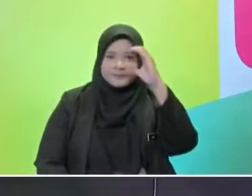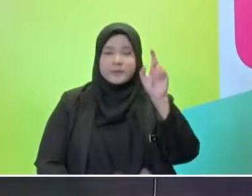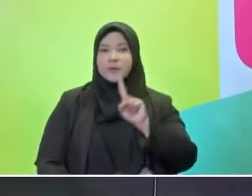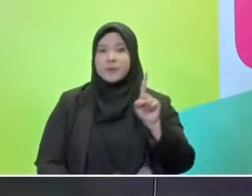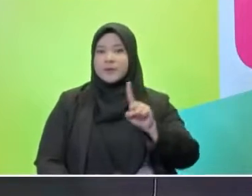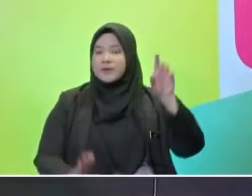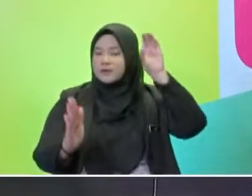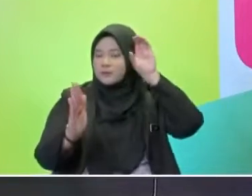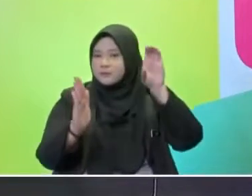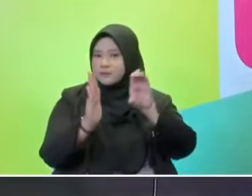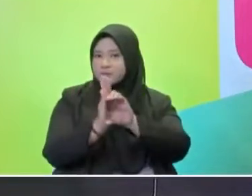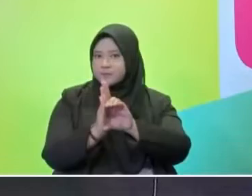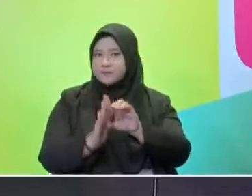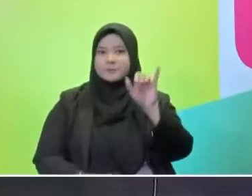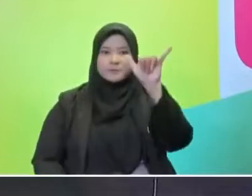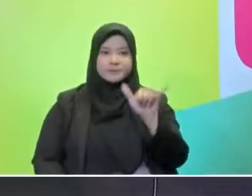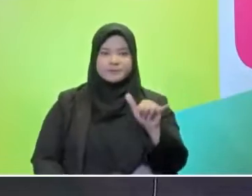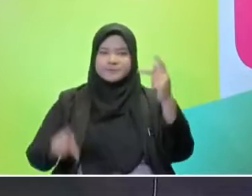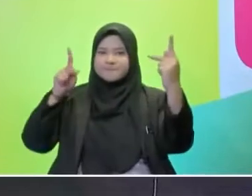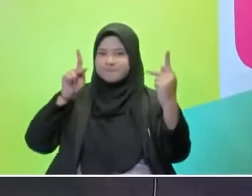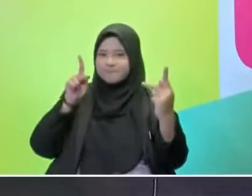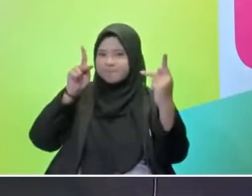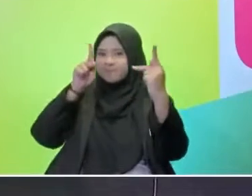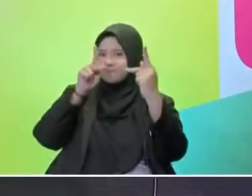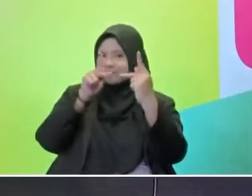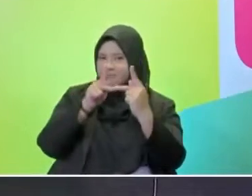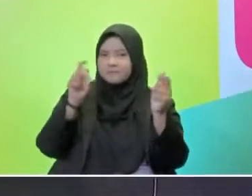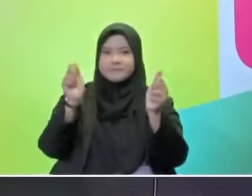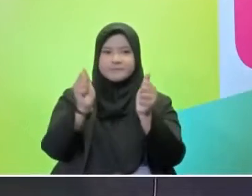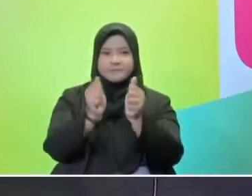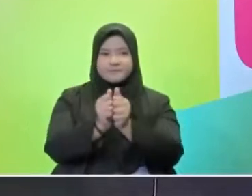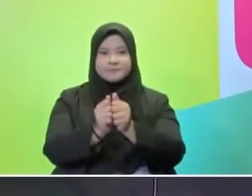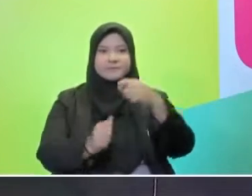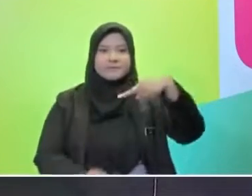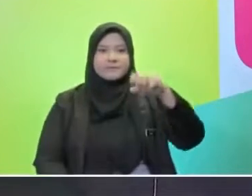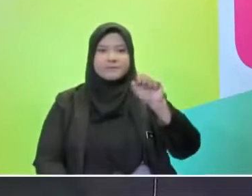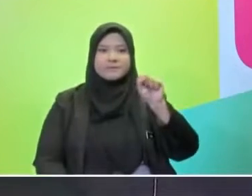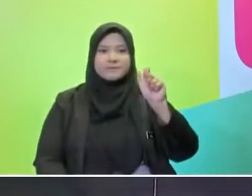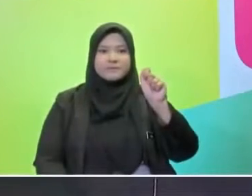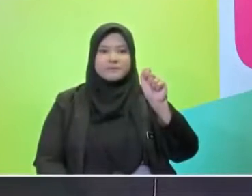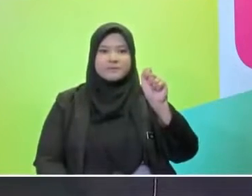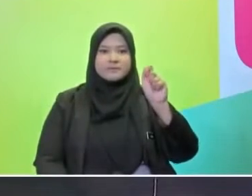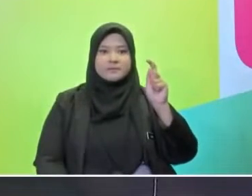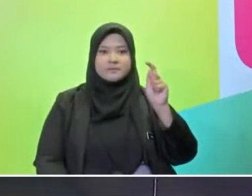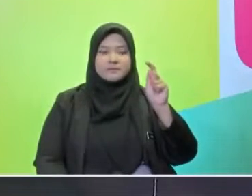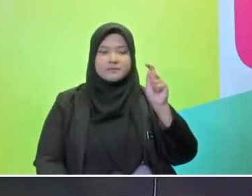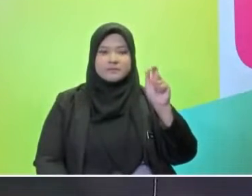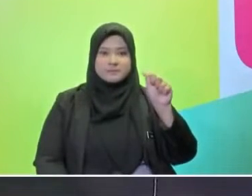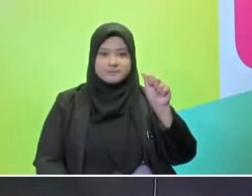Keamatan? Yang bersesuaian, saya rasa murid-murid rasa yang mana satu? Yang